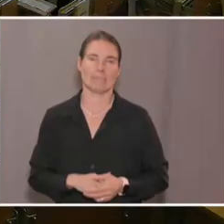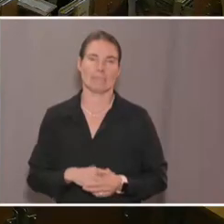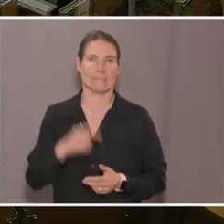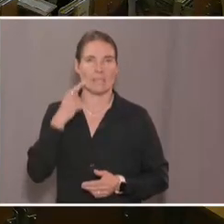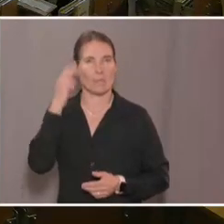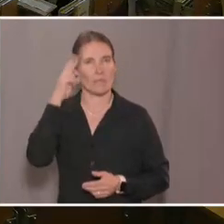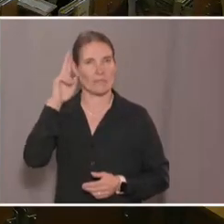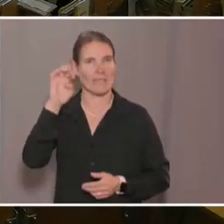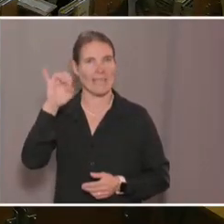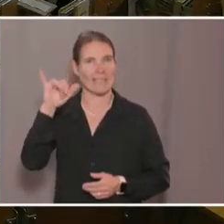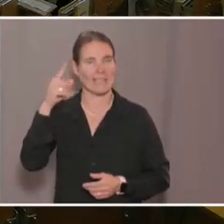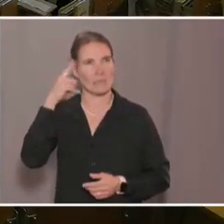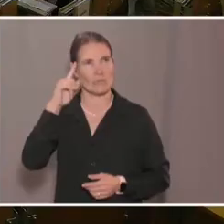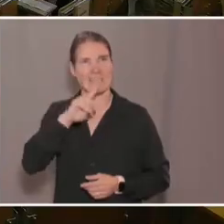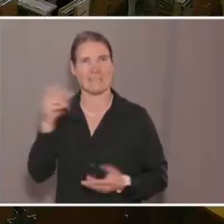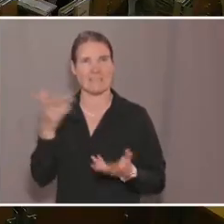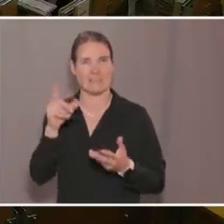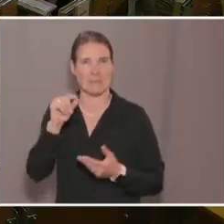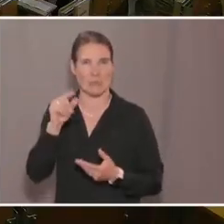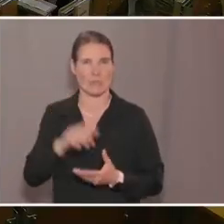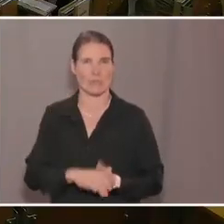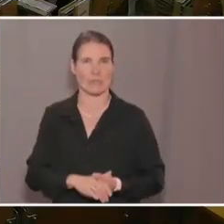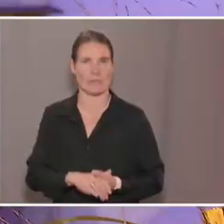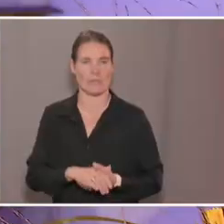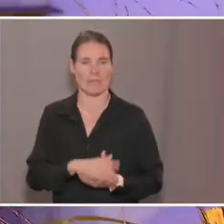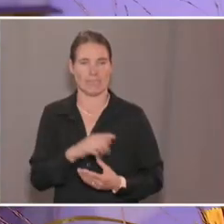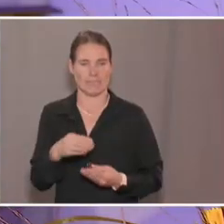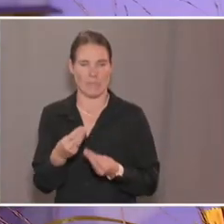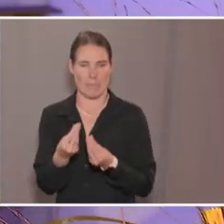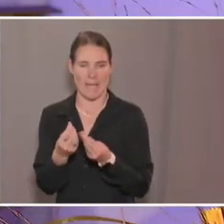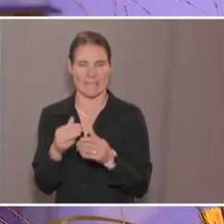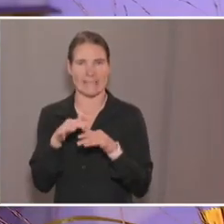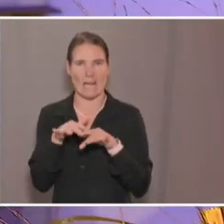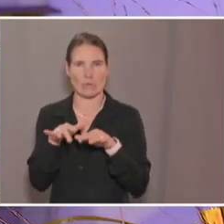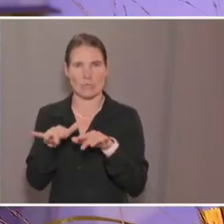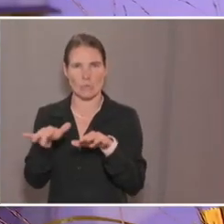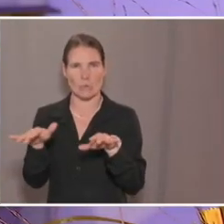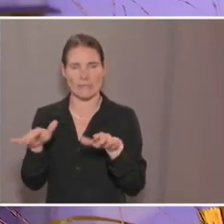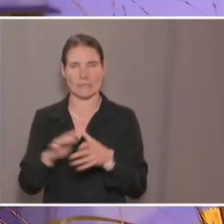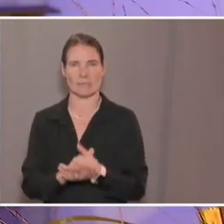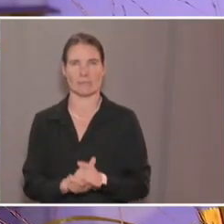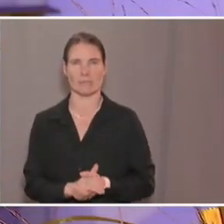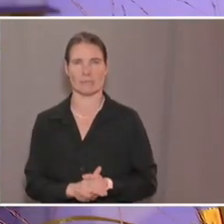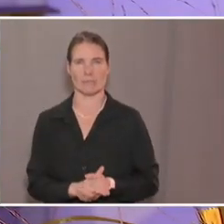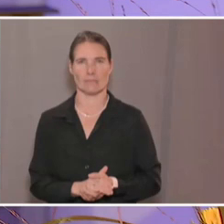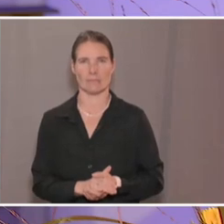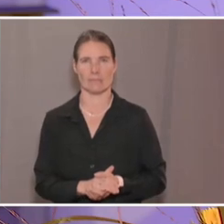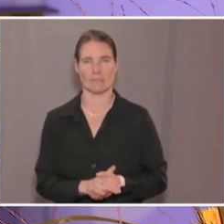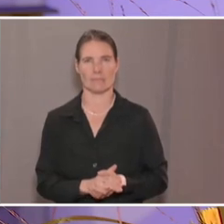nicht, wusste, was das eigentlich bedeutet. Mittlerweile merken wir so ein bisschen die Auswirkungen. Das